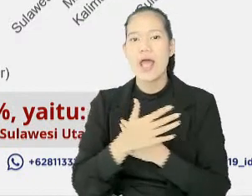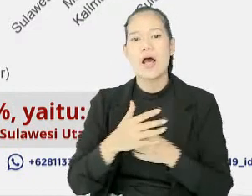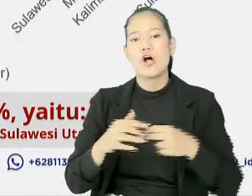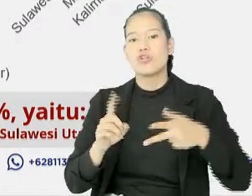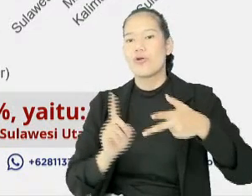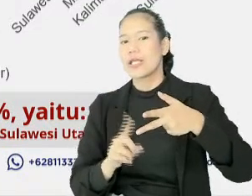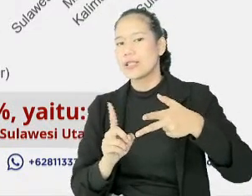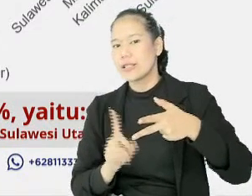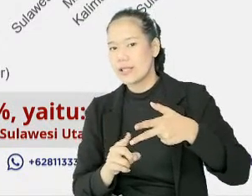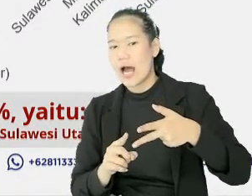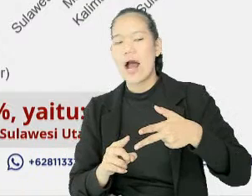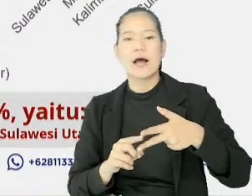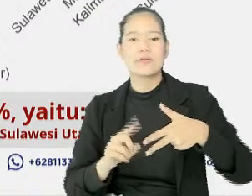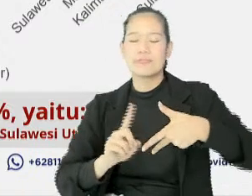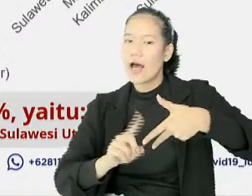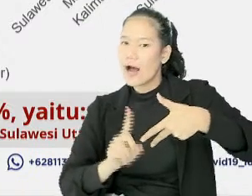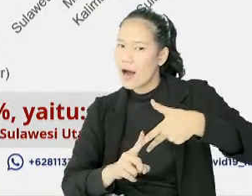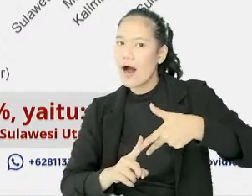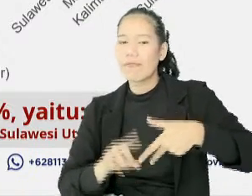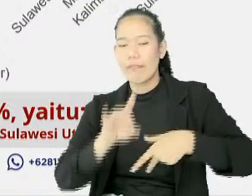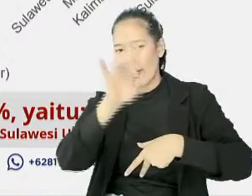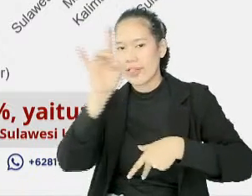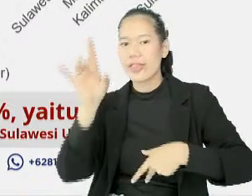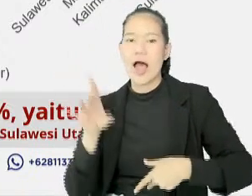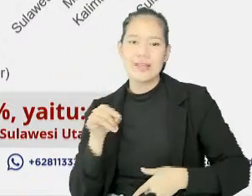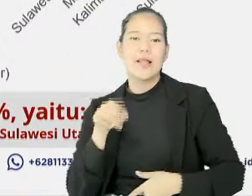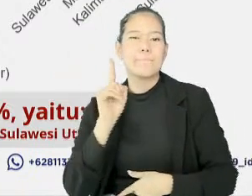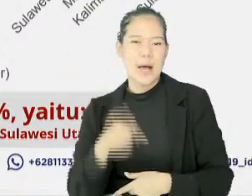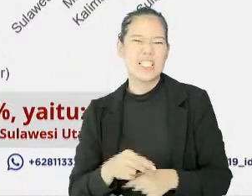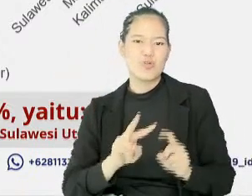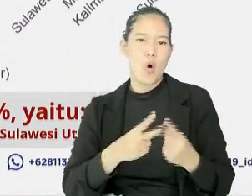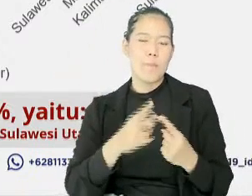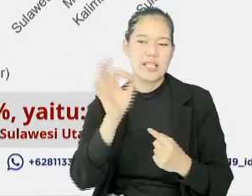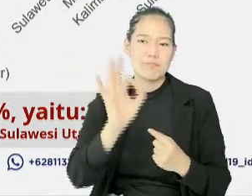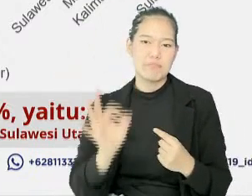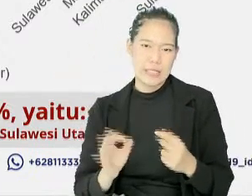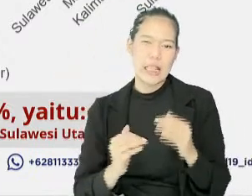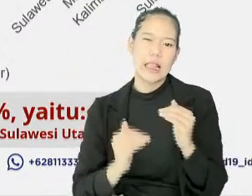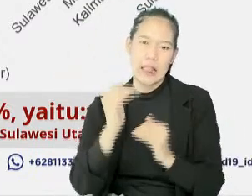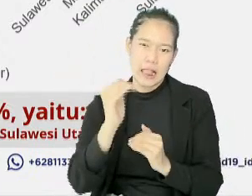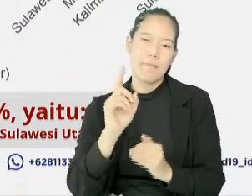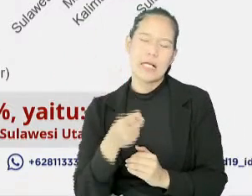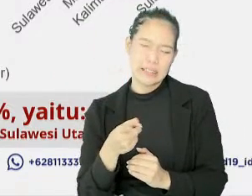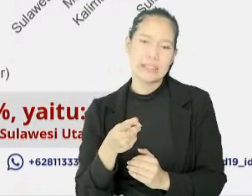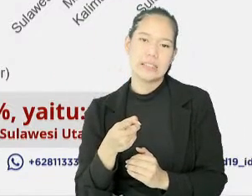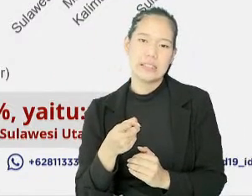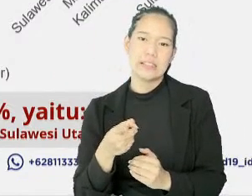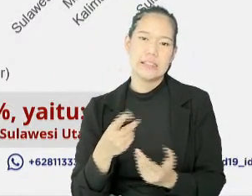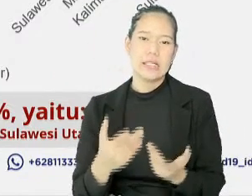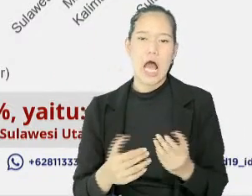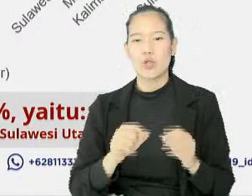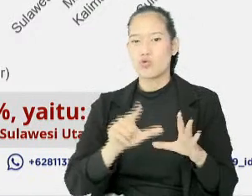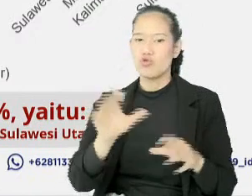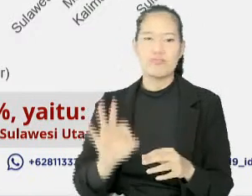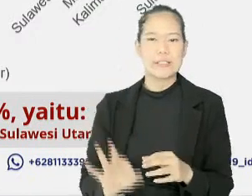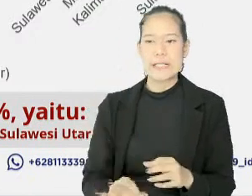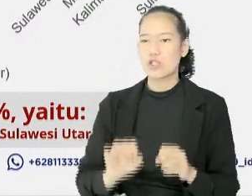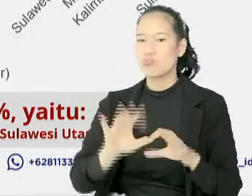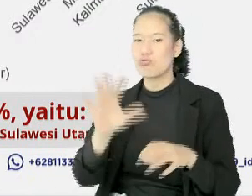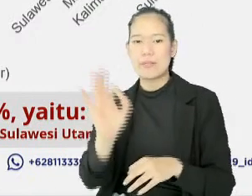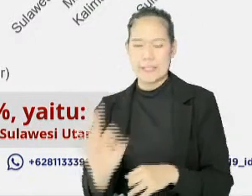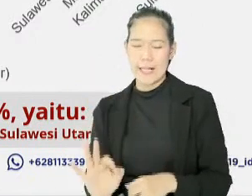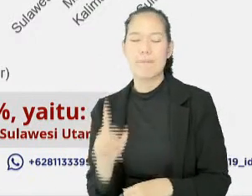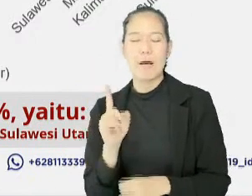Kalimantan Utara dan Sulawesi Utara ini masih ada yang ke-12 persen di atas 10% masih dengan sebelas persen ada yang tujuh persen